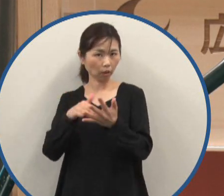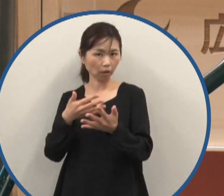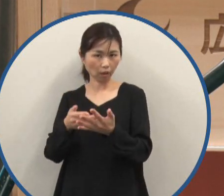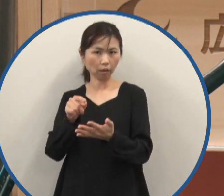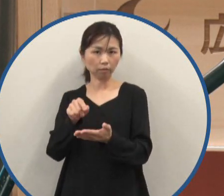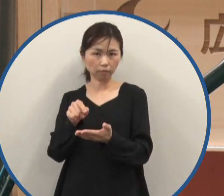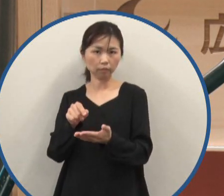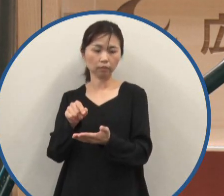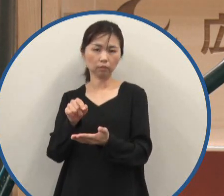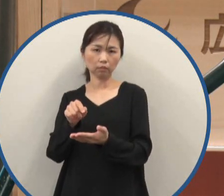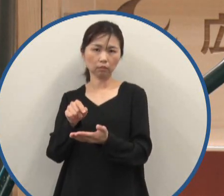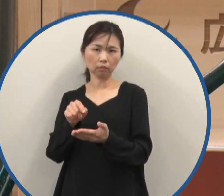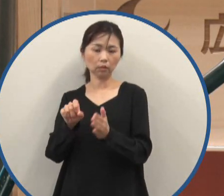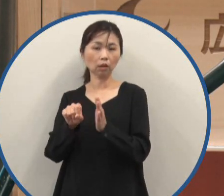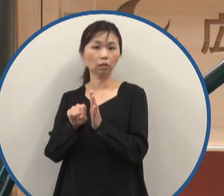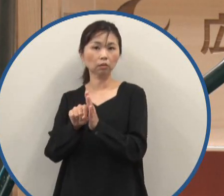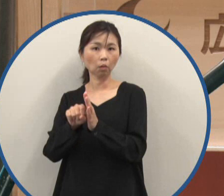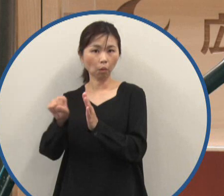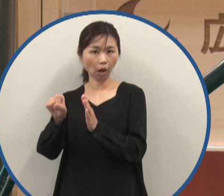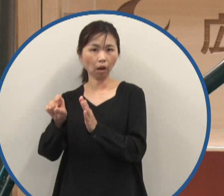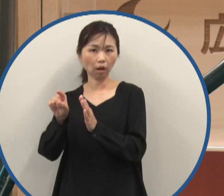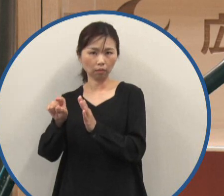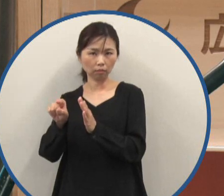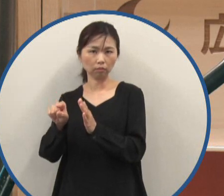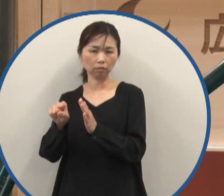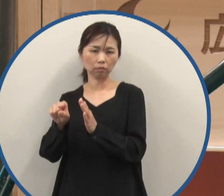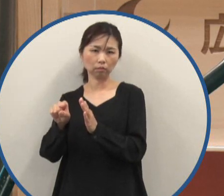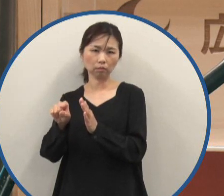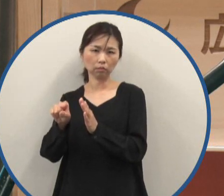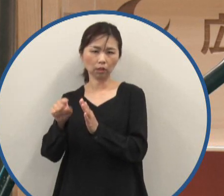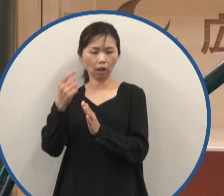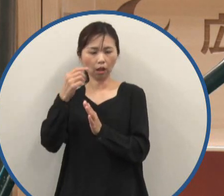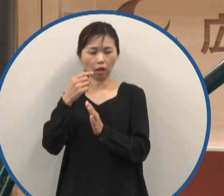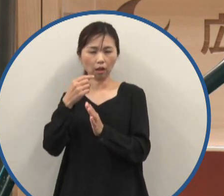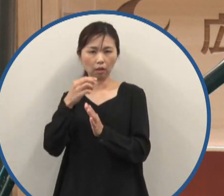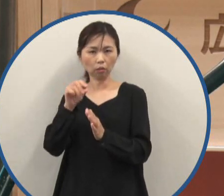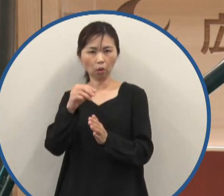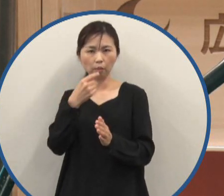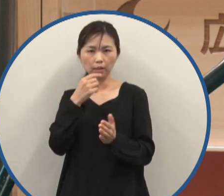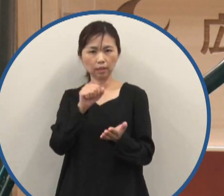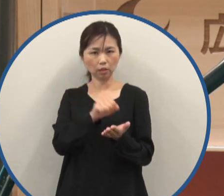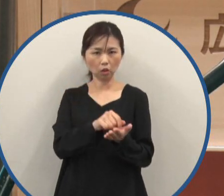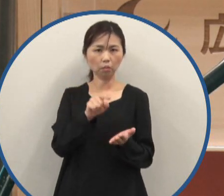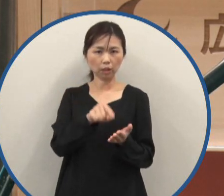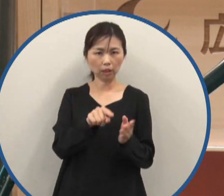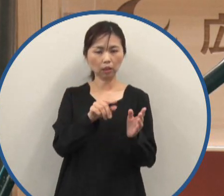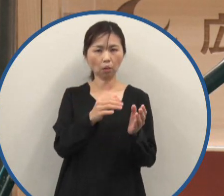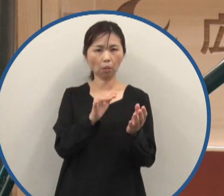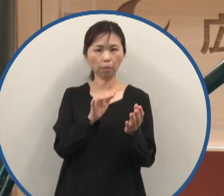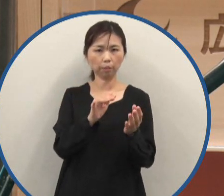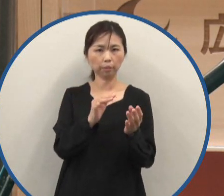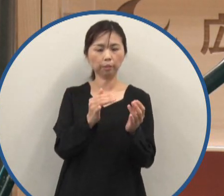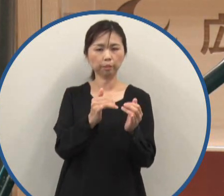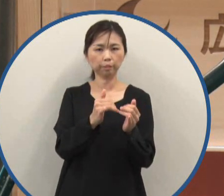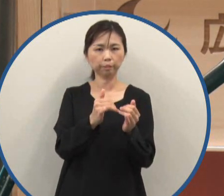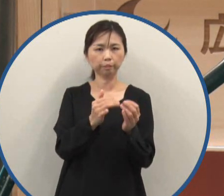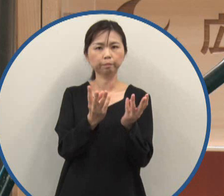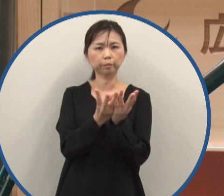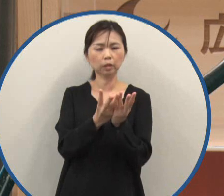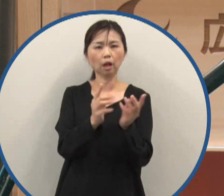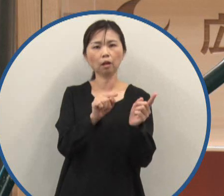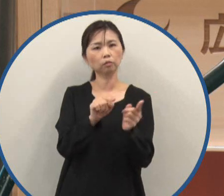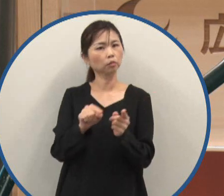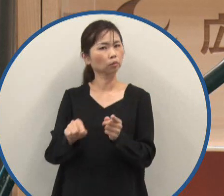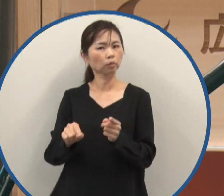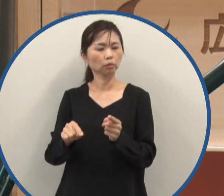ね、その効果というところではやはり休日のところまで追いつかないということが